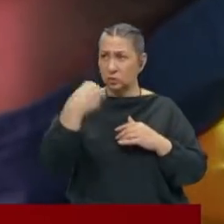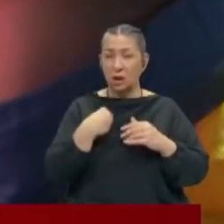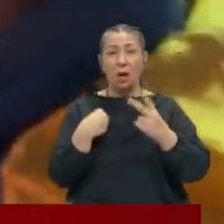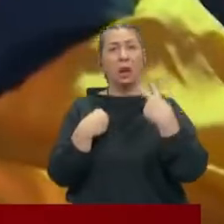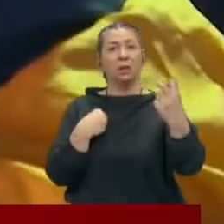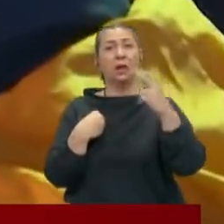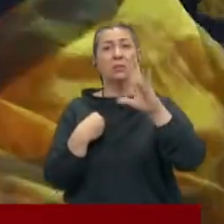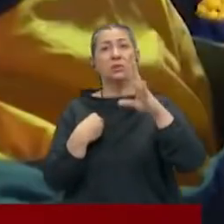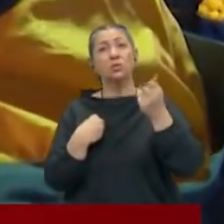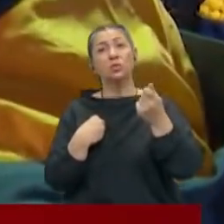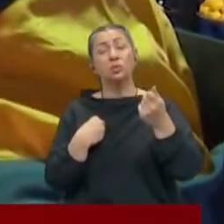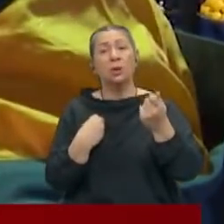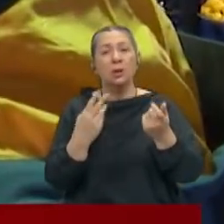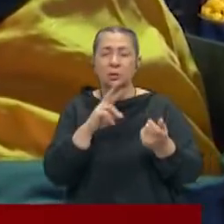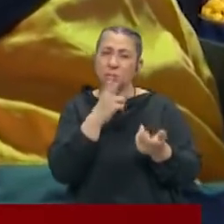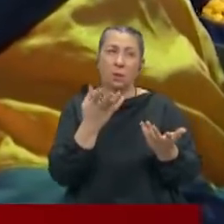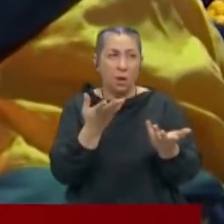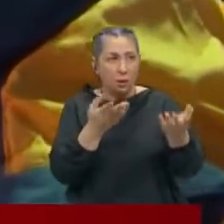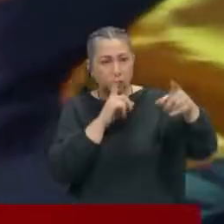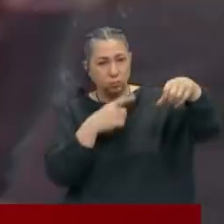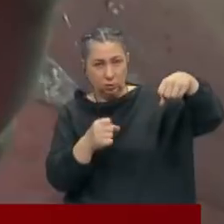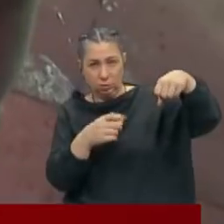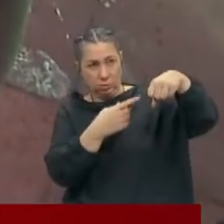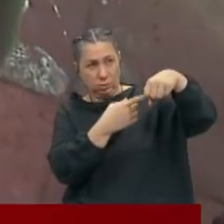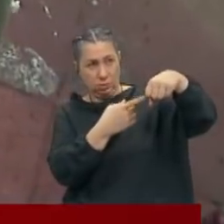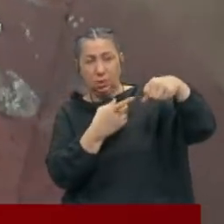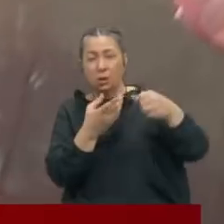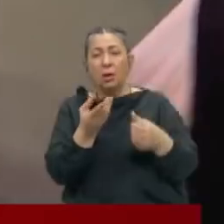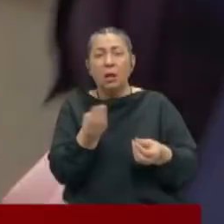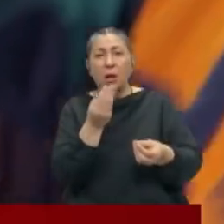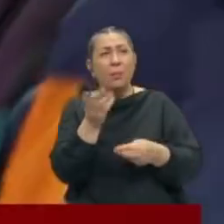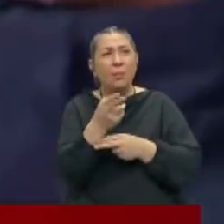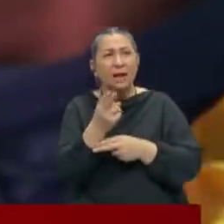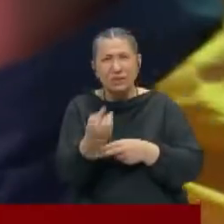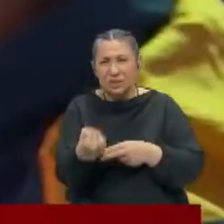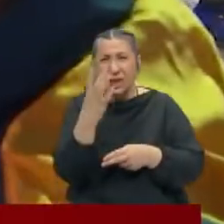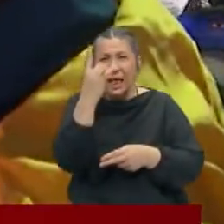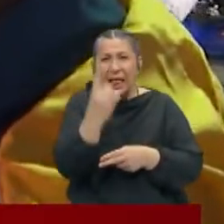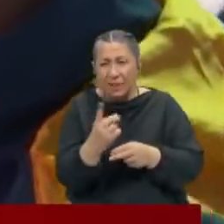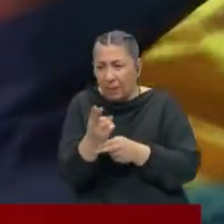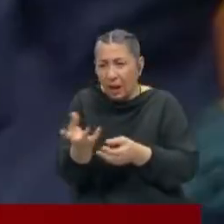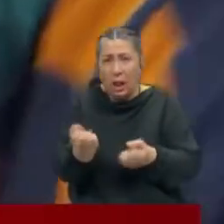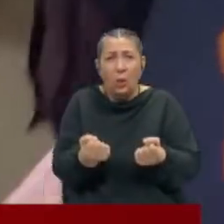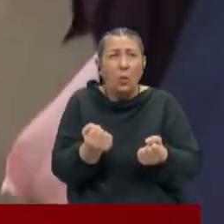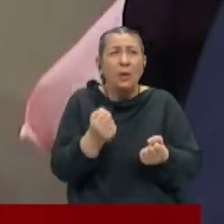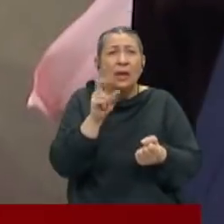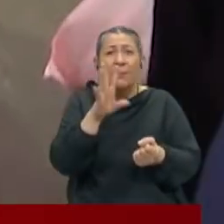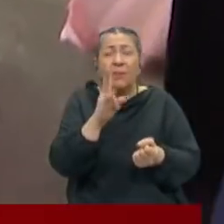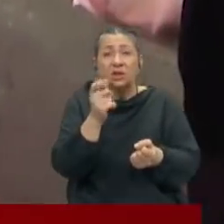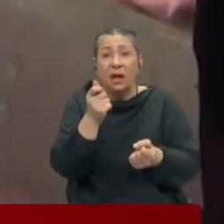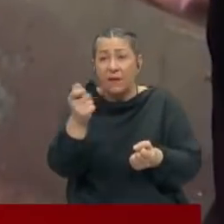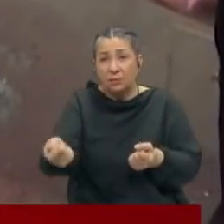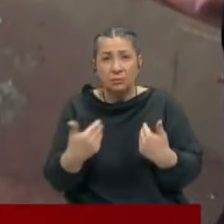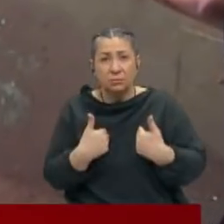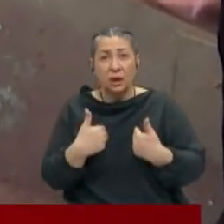25 kuruş. Yazık günah. Alamıyoruz işte, ha 100 lira gitti bak. İnanır mısın, şu balık çıktı çıkalı ilk sefer bir balık aldım, o da 25 lira